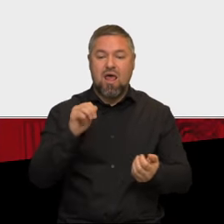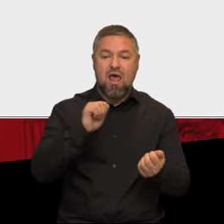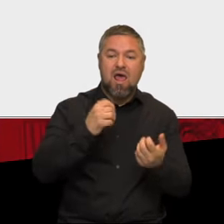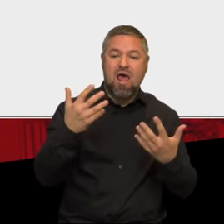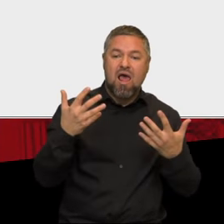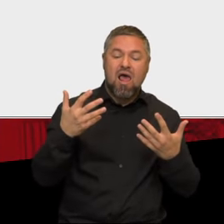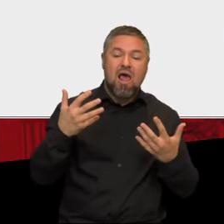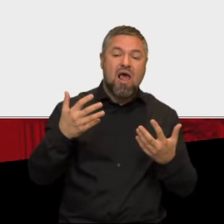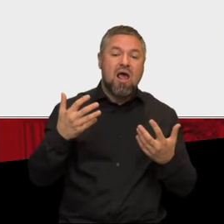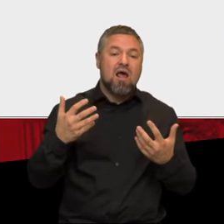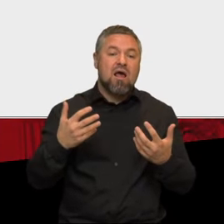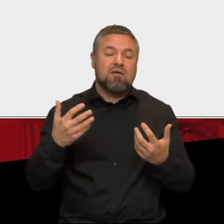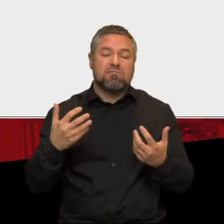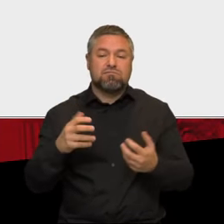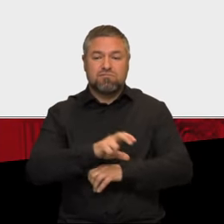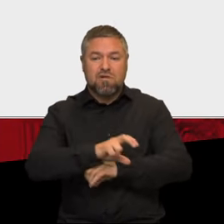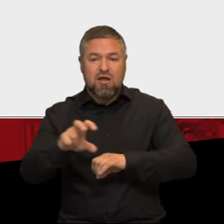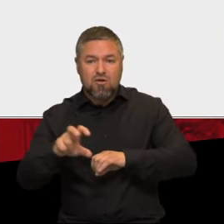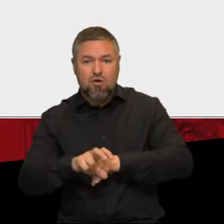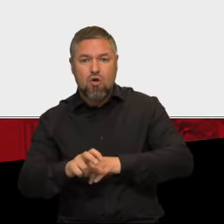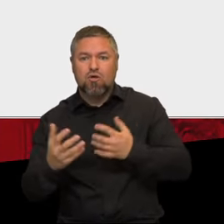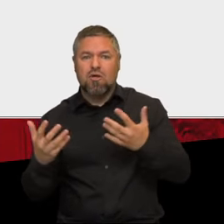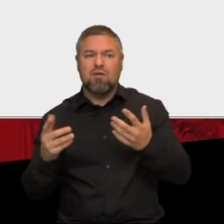lub podczas etapu projektowania leków.